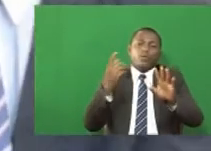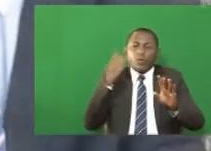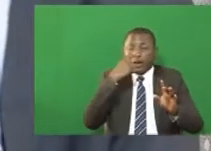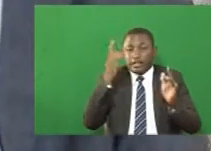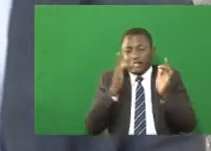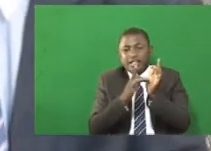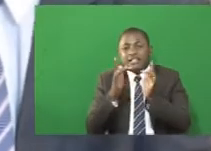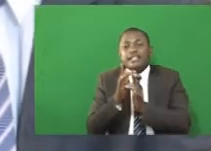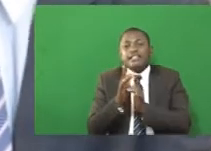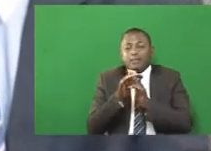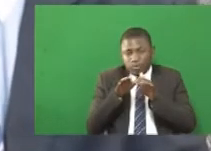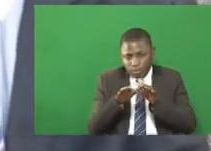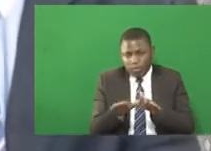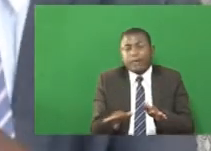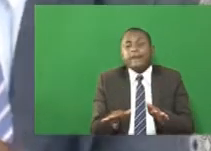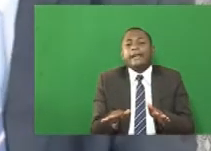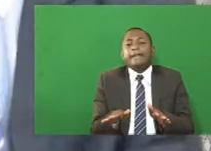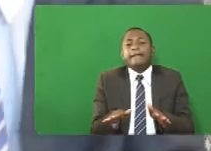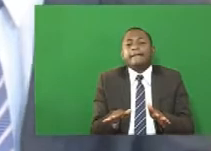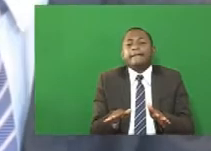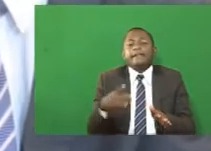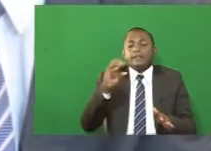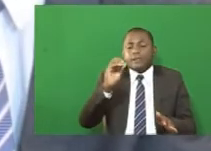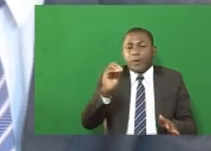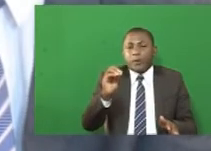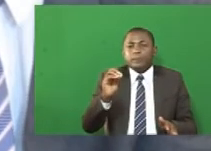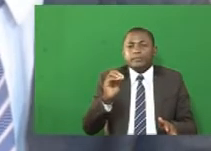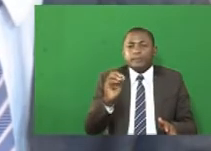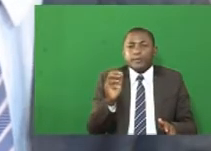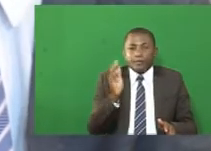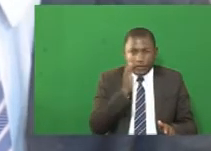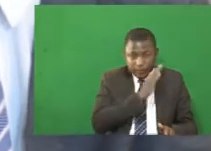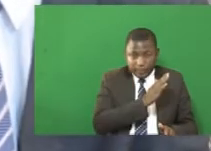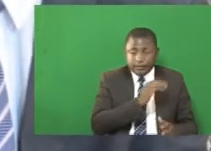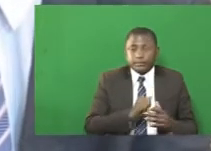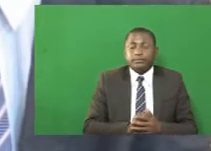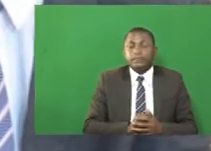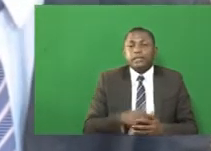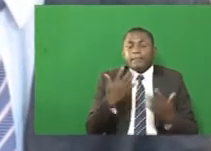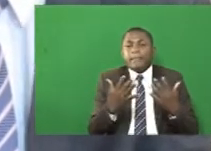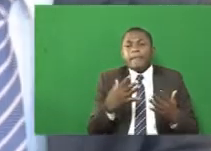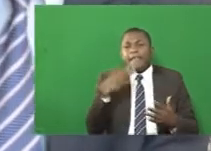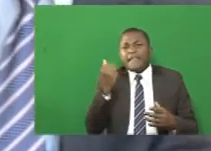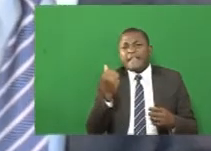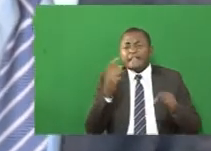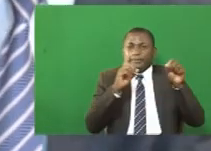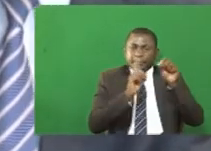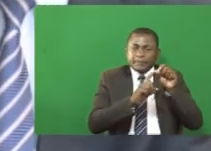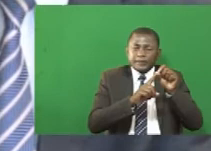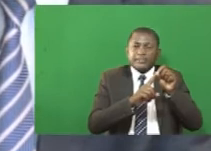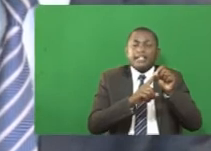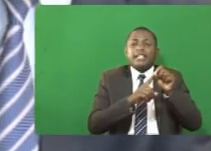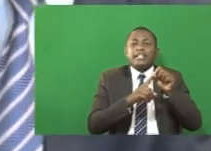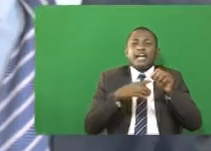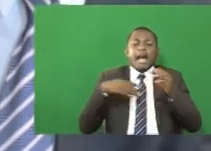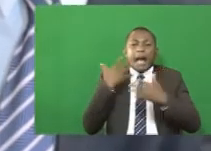wa terere. Ndrukona nguwa zedu zafamba. Mfundisi wacha kupai namba. In case pane mibvunzo pa matsamba Paulo. But chukwa dichiru kubuda